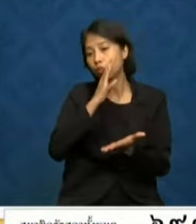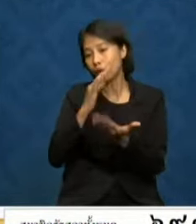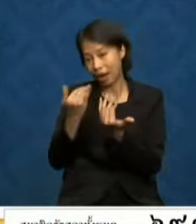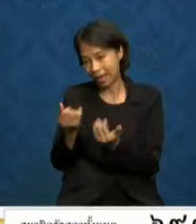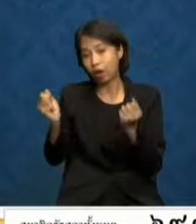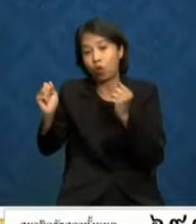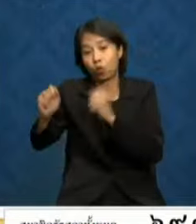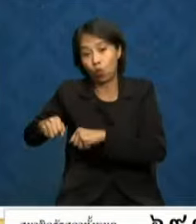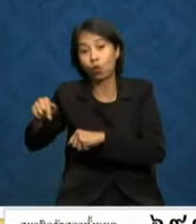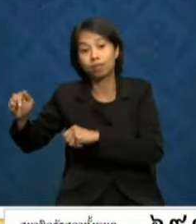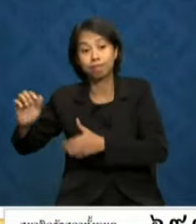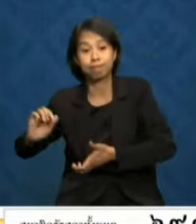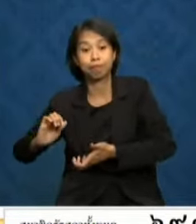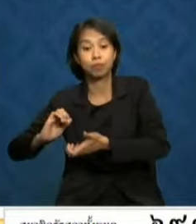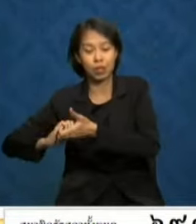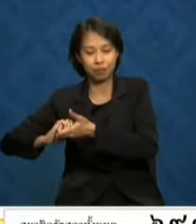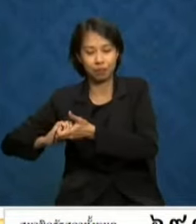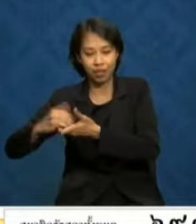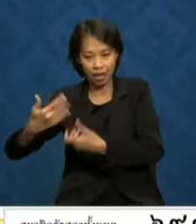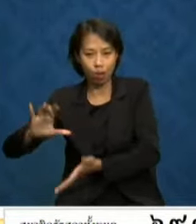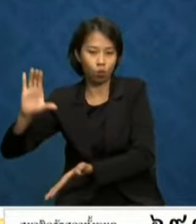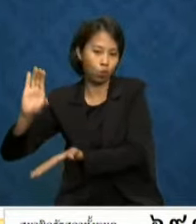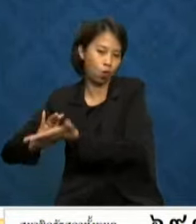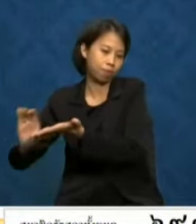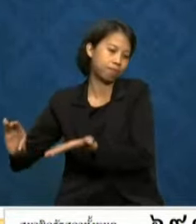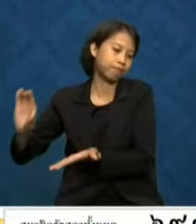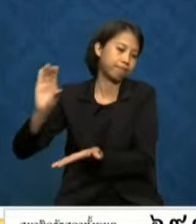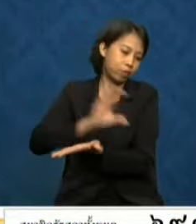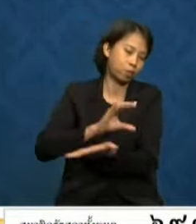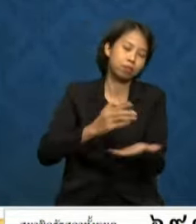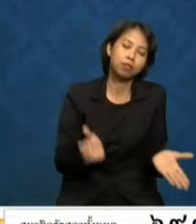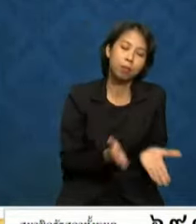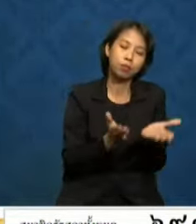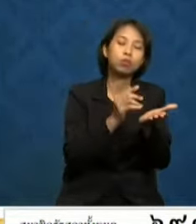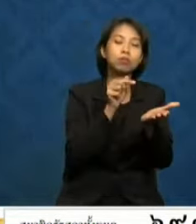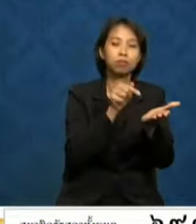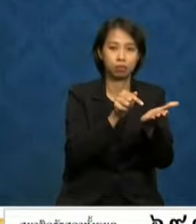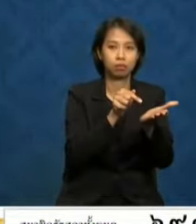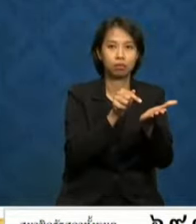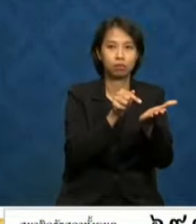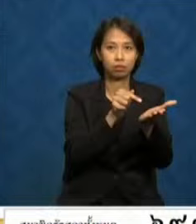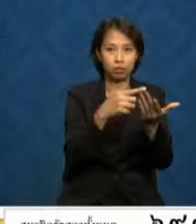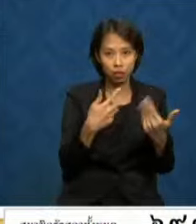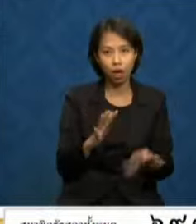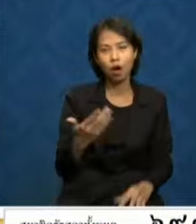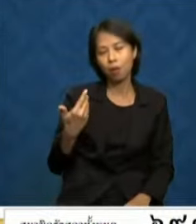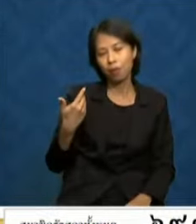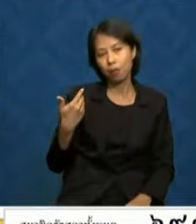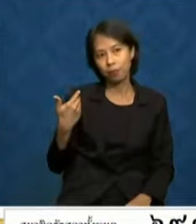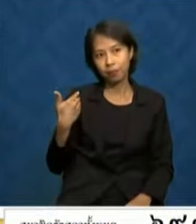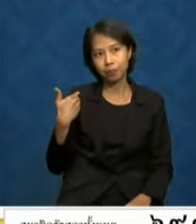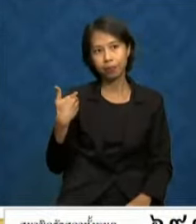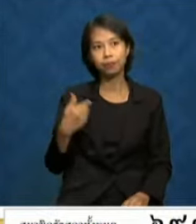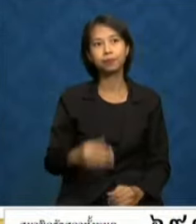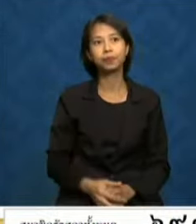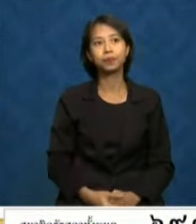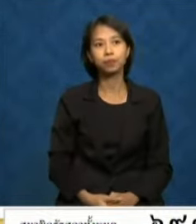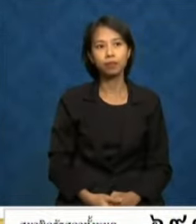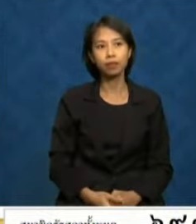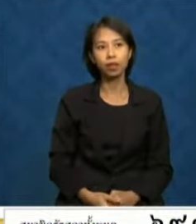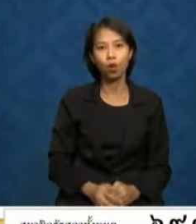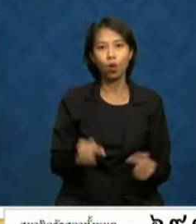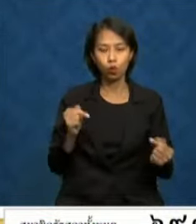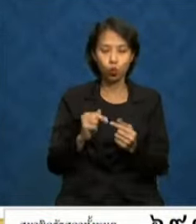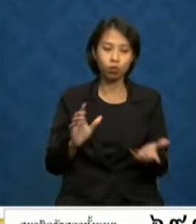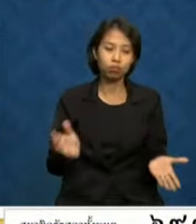ข้อตกลงนี้ทำให้เราได้การสนับสนุนด้านการเงินในทุกรูปแบบนะครับอันนี้รวมถึงเรื่องการลงทุนด้วยในการ